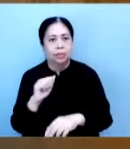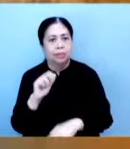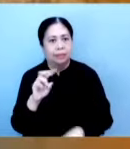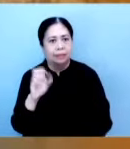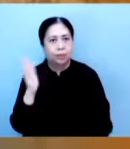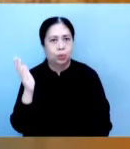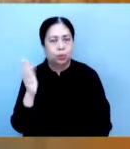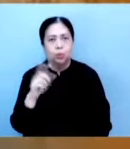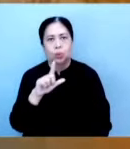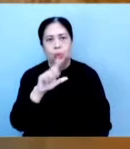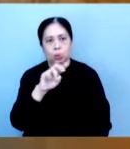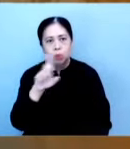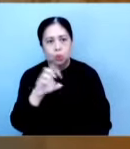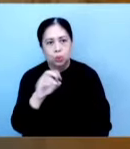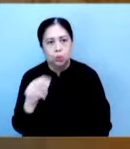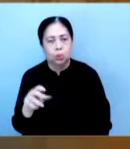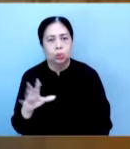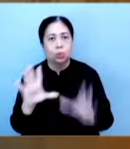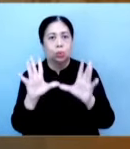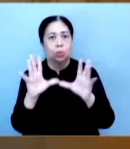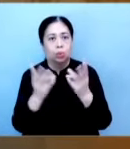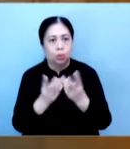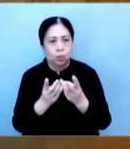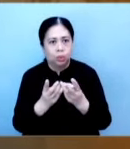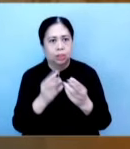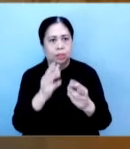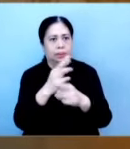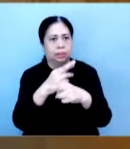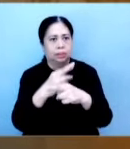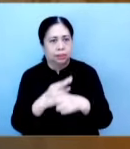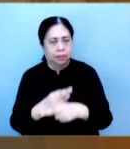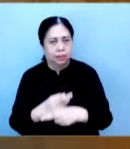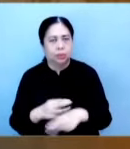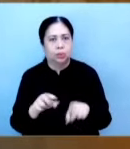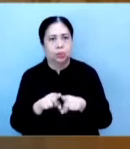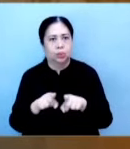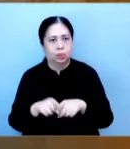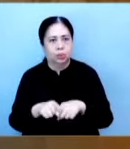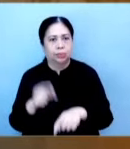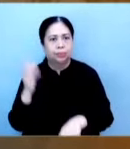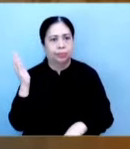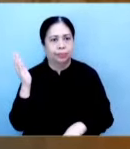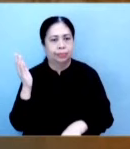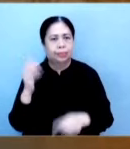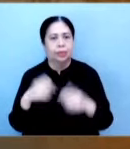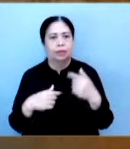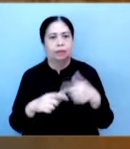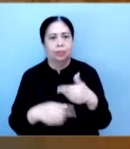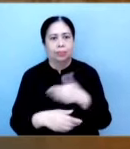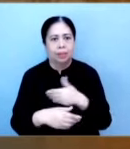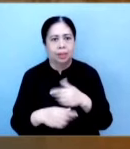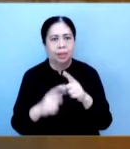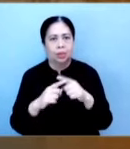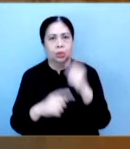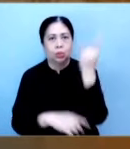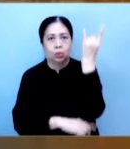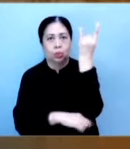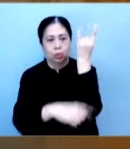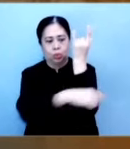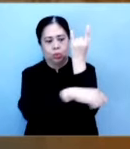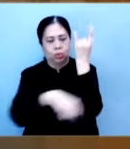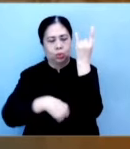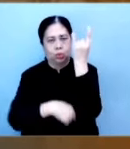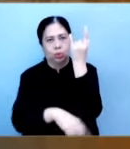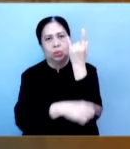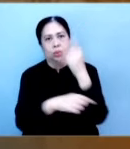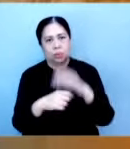Avenue sa Commonwealth Avenue magkakaroon ng roadworks mula Landbank hanggang sa may elliptical Road aayusin din ang ilang bahagi ng